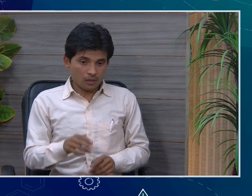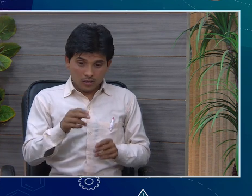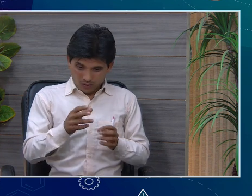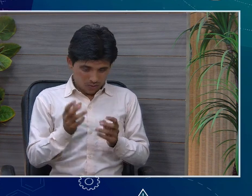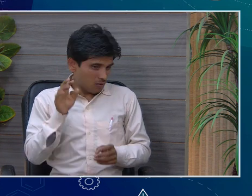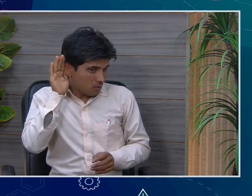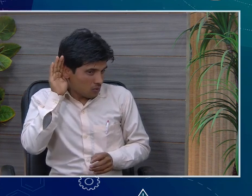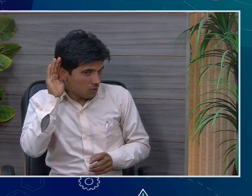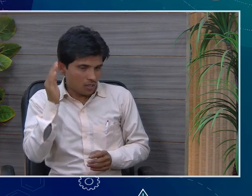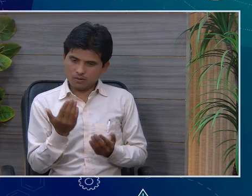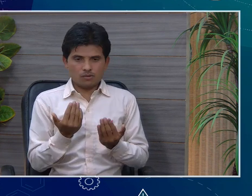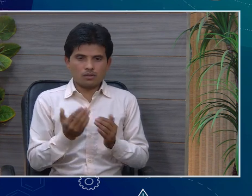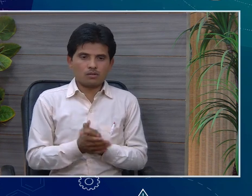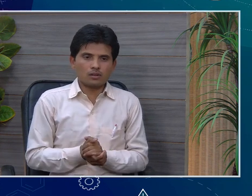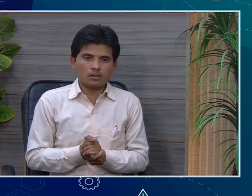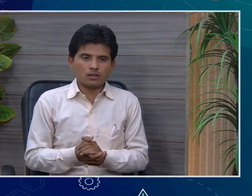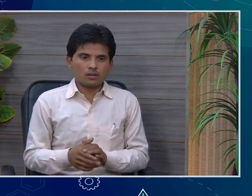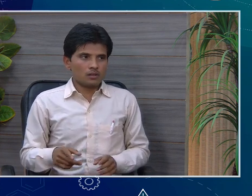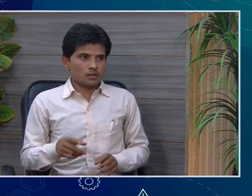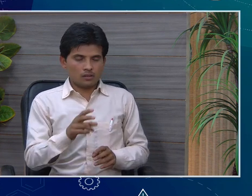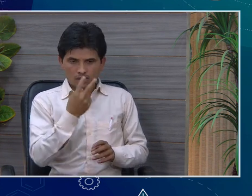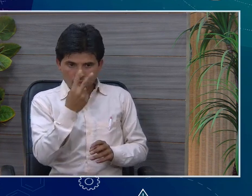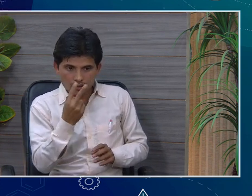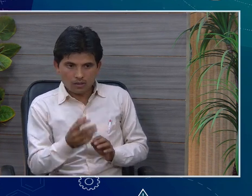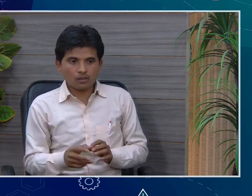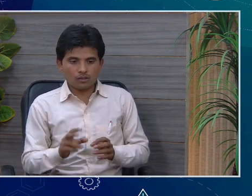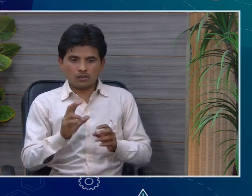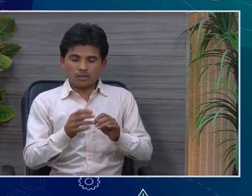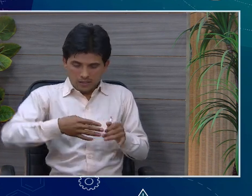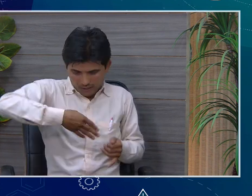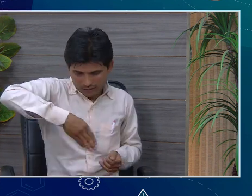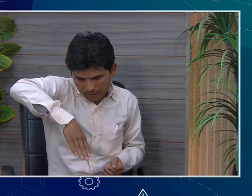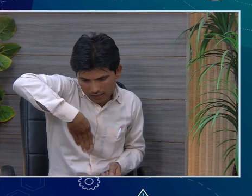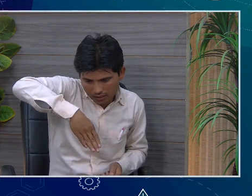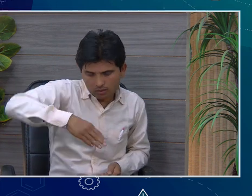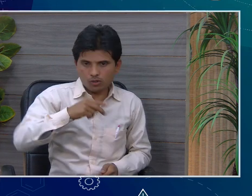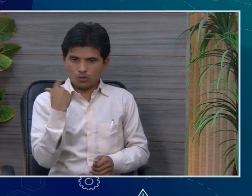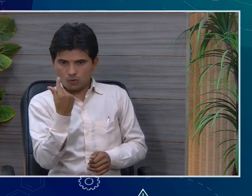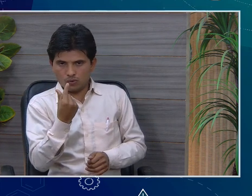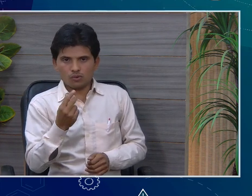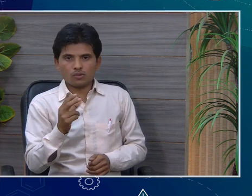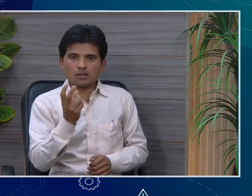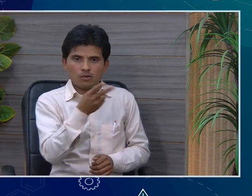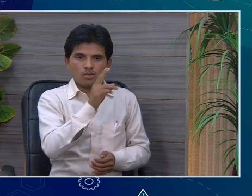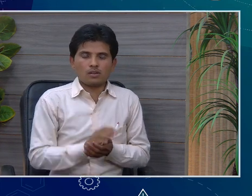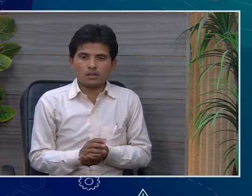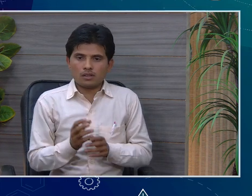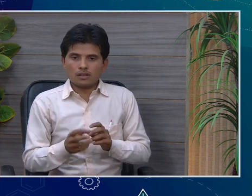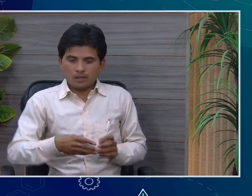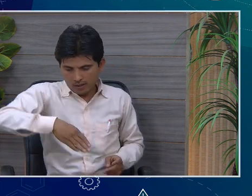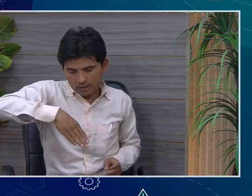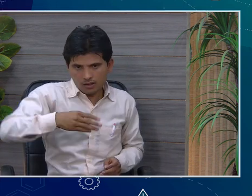प्रतिभागियों से कर सकता है ना तो इसके अंदर जो कि जनरली क्रिकेट में यूज होती है जो स्टूडेंट्स ड्यूरिंग ट्रीटमेंट कभी क्रिकेट मैच होता है